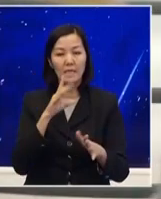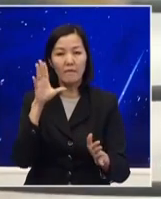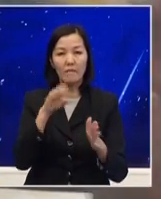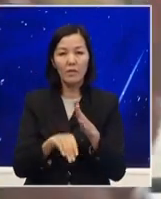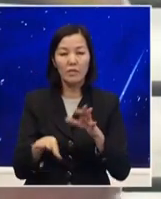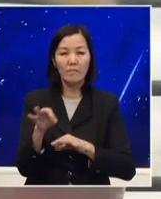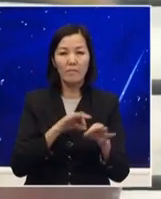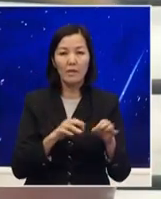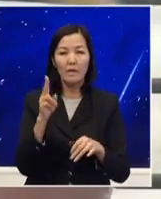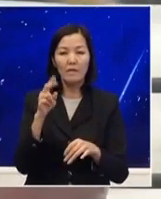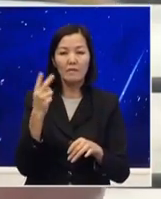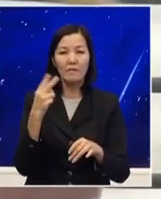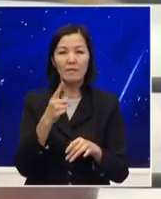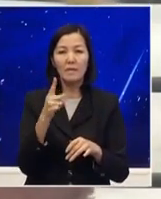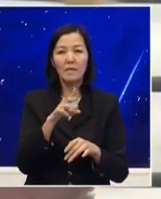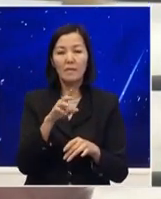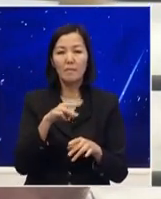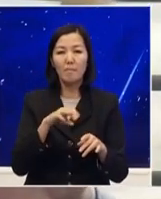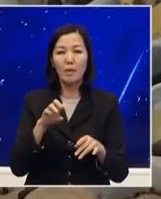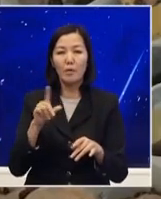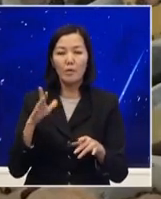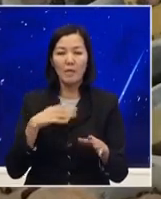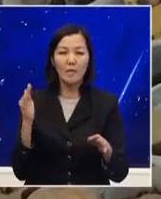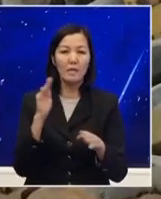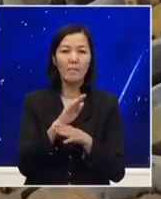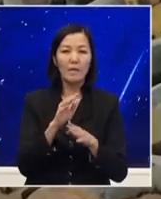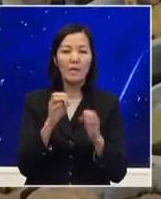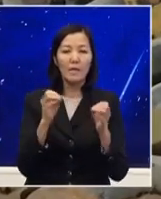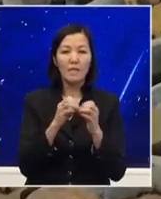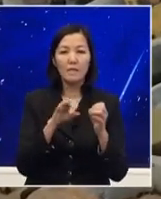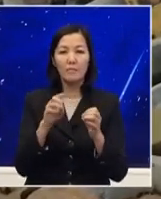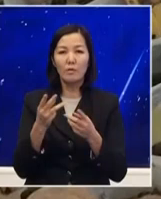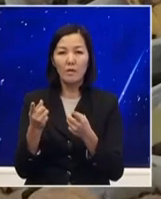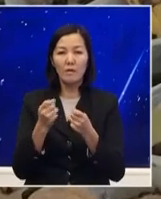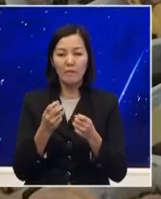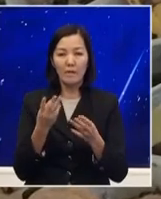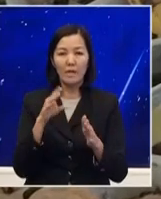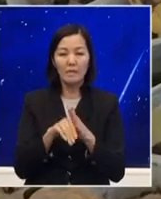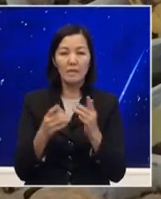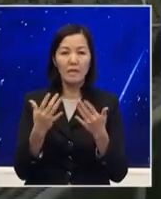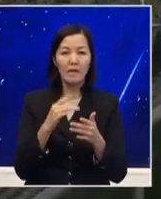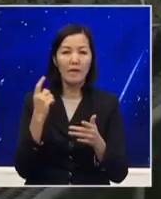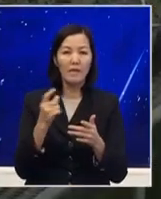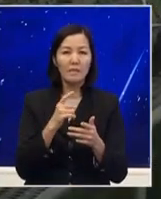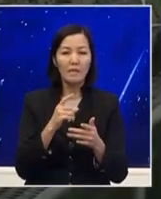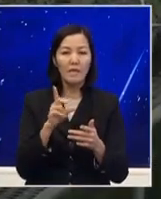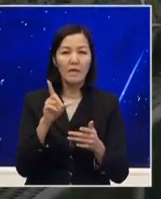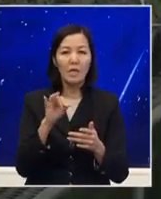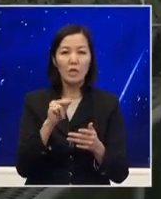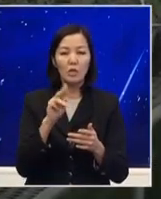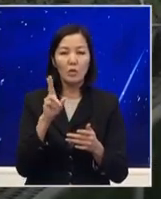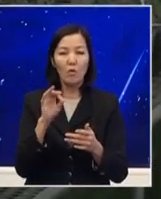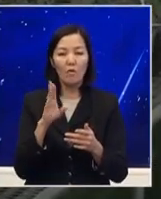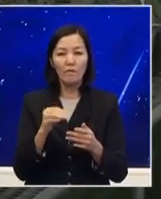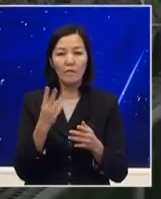проект 221 миллион тенге. Дополнительно свыше 10 миллионов инвестировал глава крестьянского хозяйства Иван Хишков. За